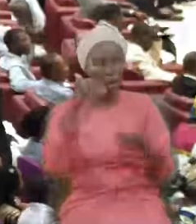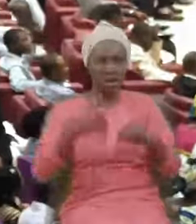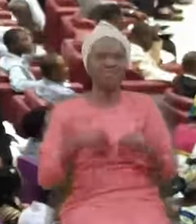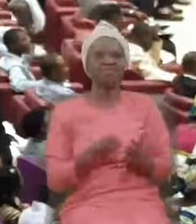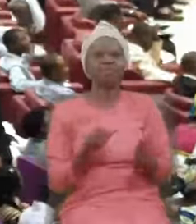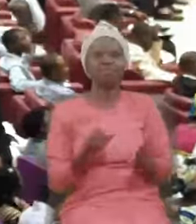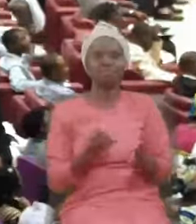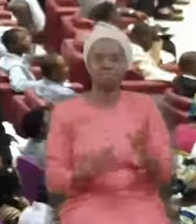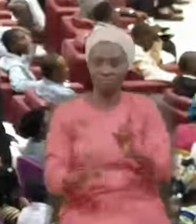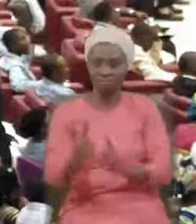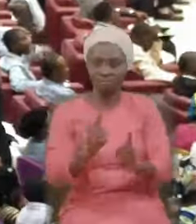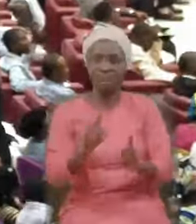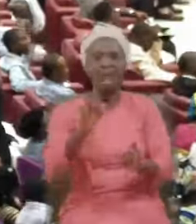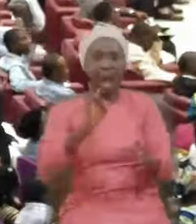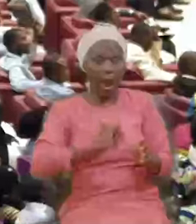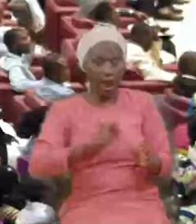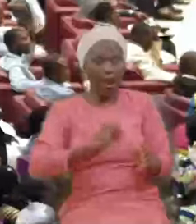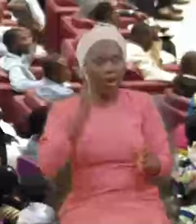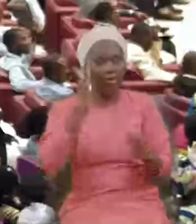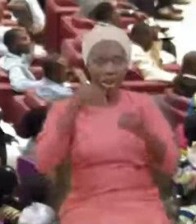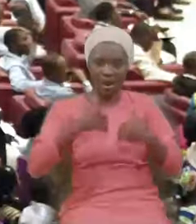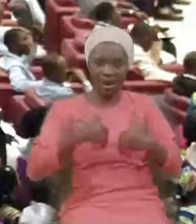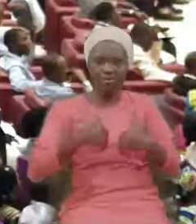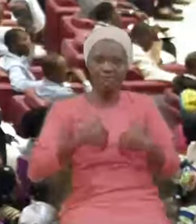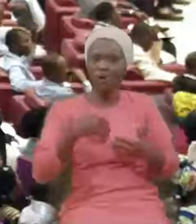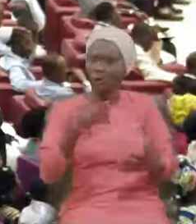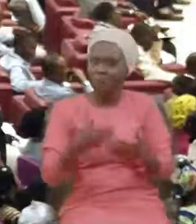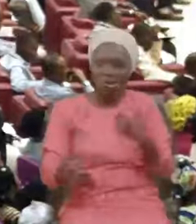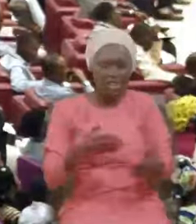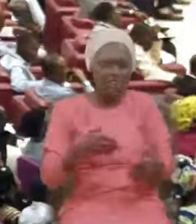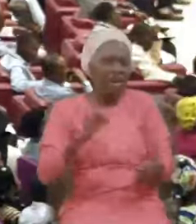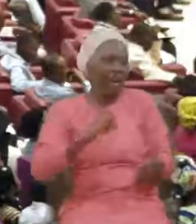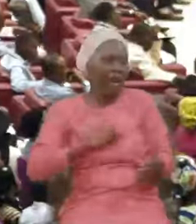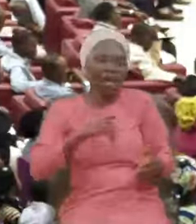s'accomplir. Je le verrai s'accomplir.